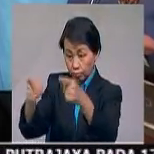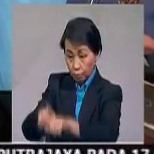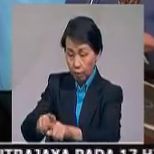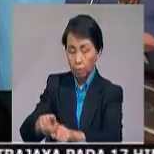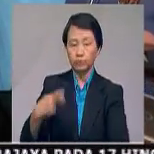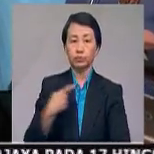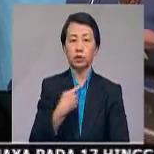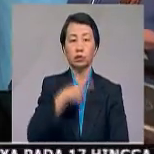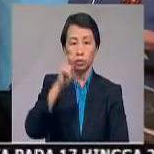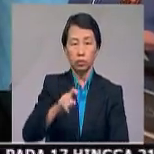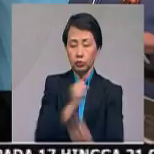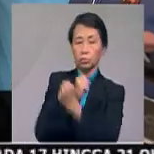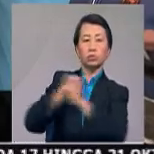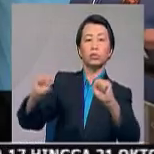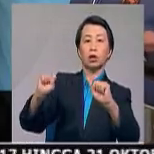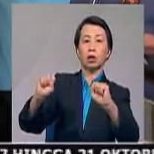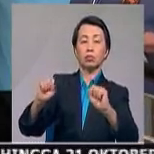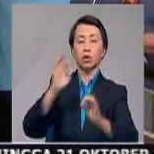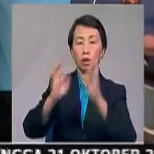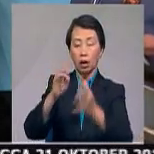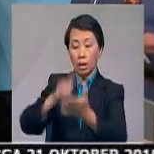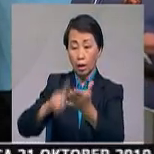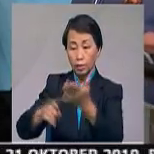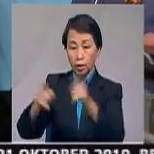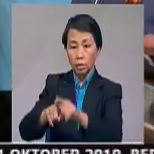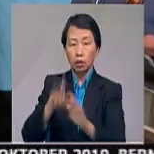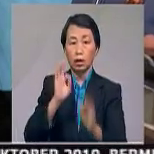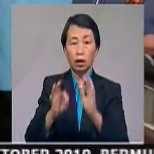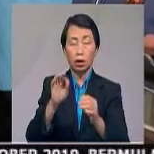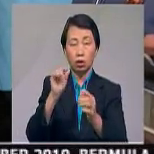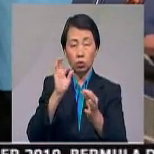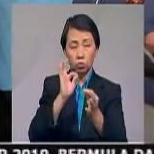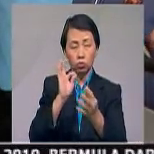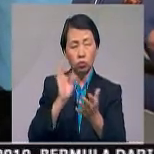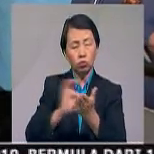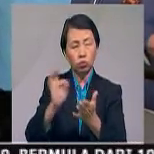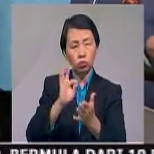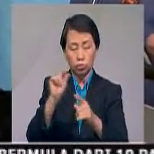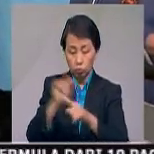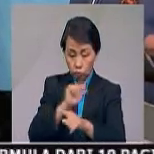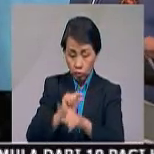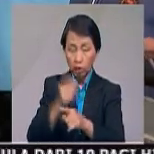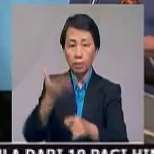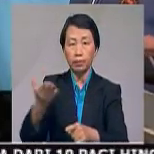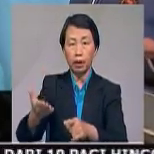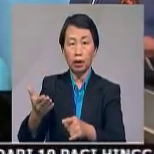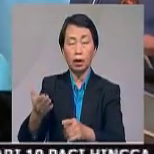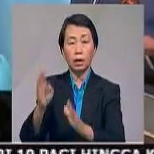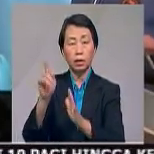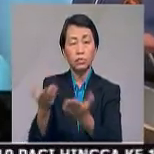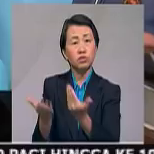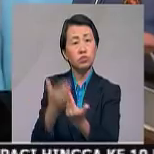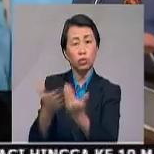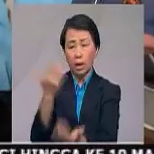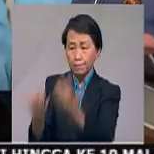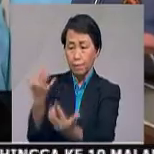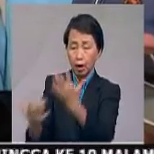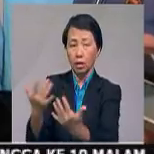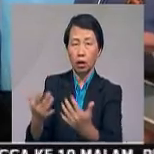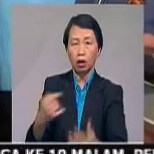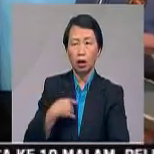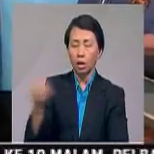kita mesti siap siaga kalaulah apa-apa. Kalau kita gunakan bahan yang inflammable, yang saya difahamkan,